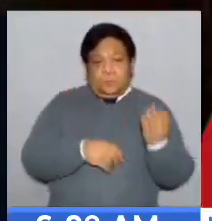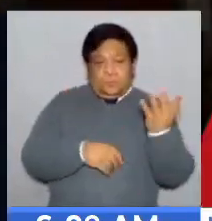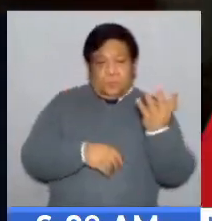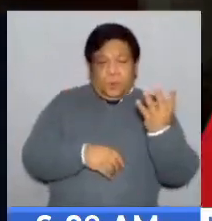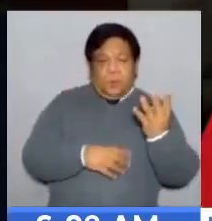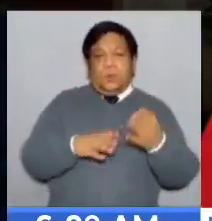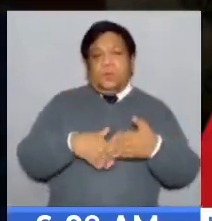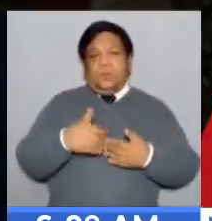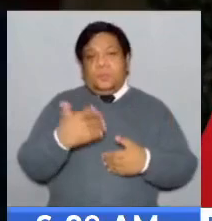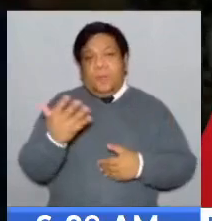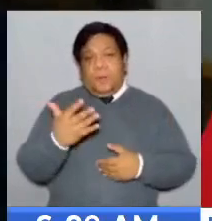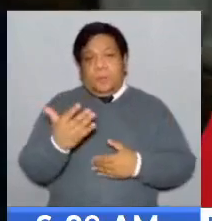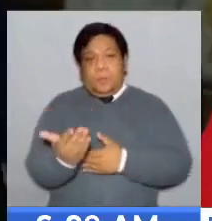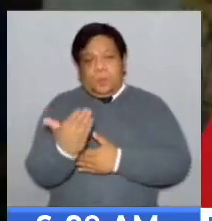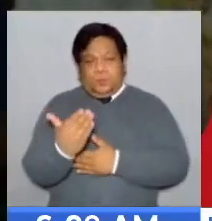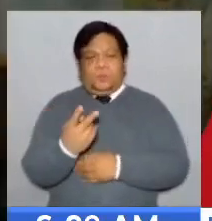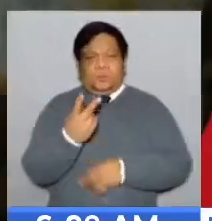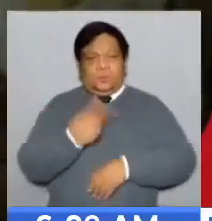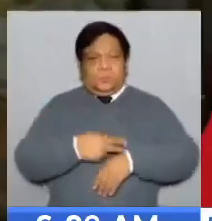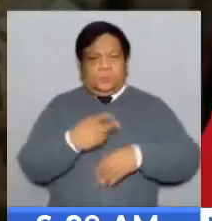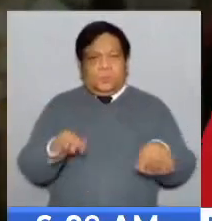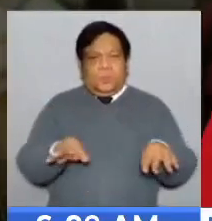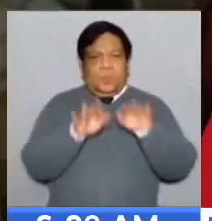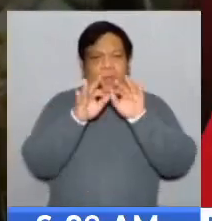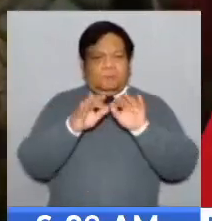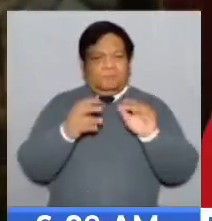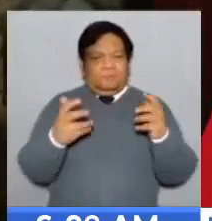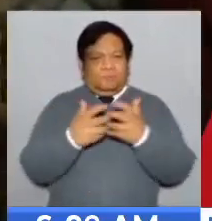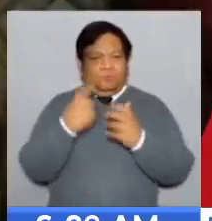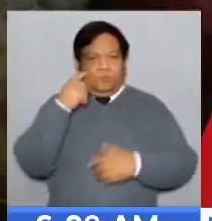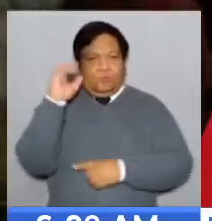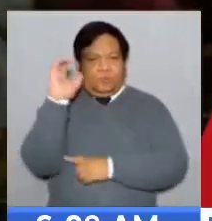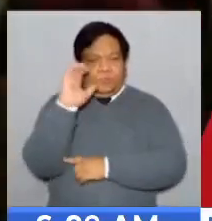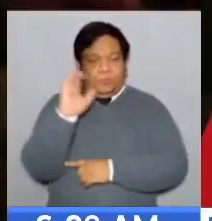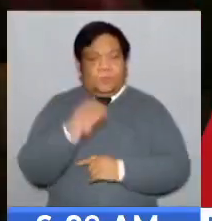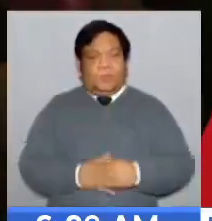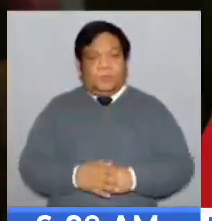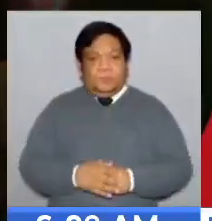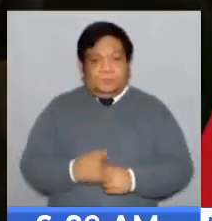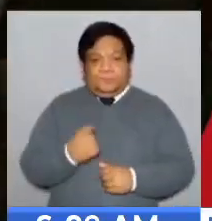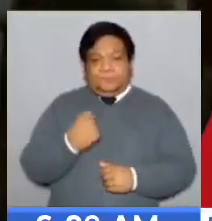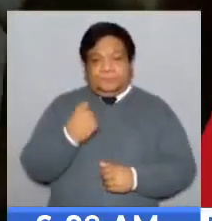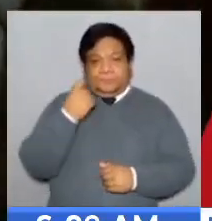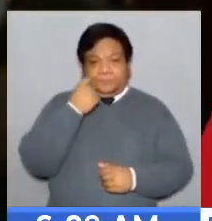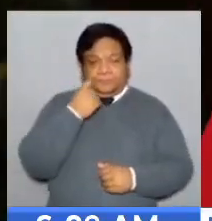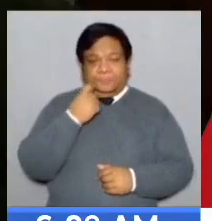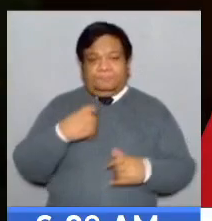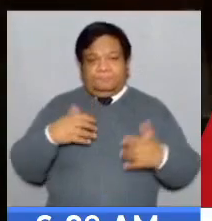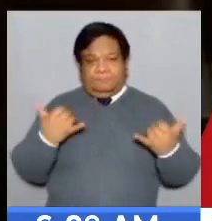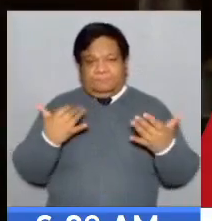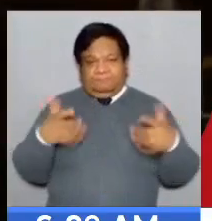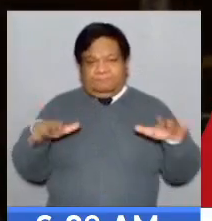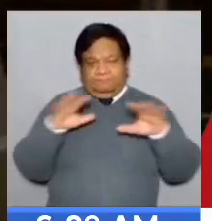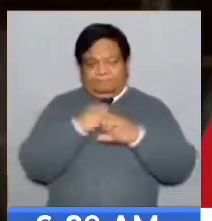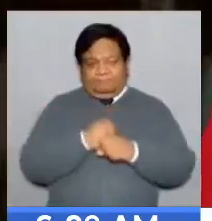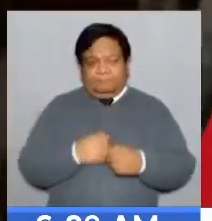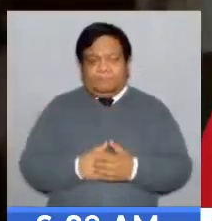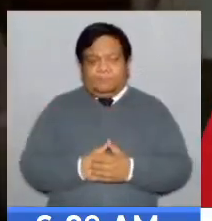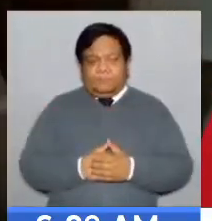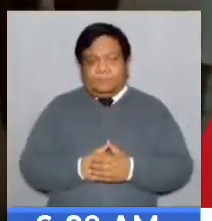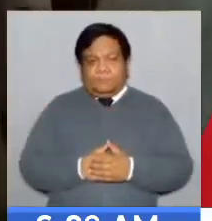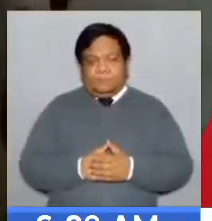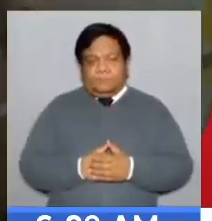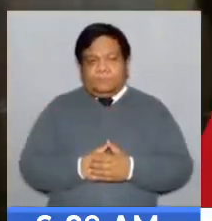5 ng madaling araw. At ngayon nga patapos na po ito ikalawang misa ng simbang gabi dito sa Quiapo Church at na nagbibigay na ho ng pagbabasbas